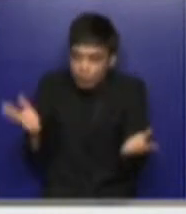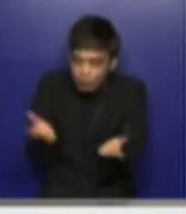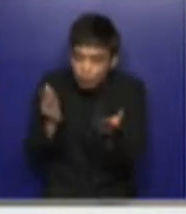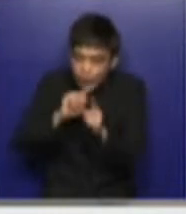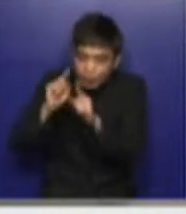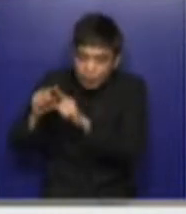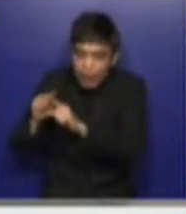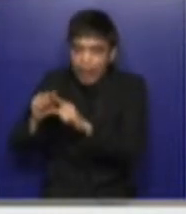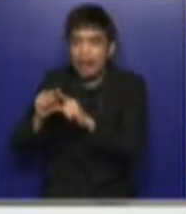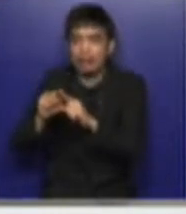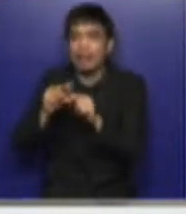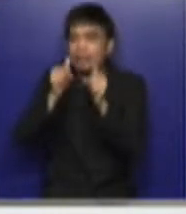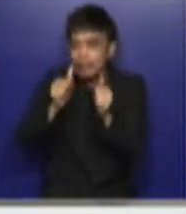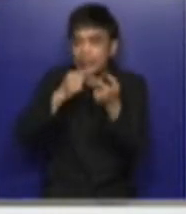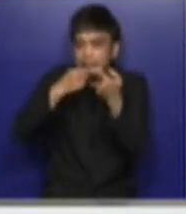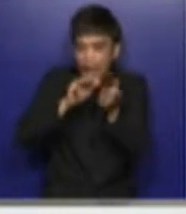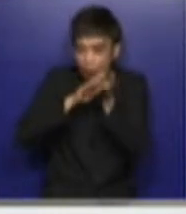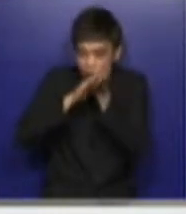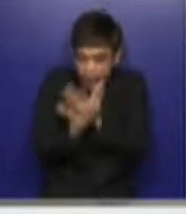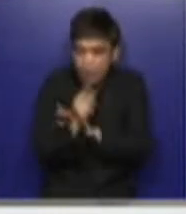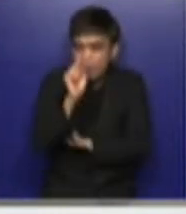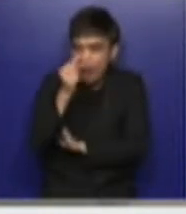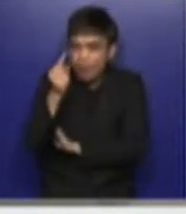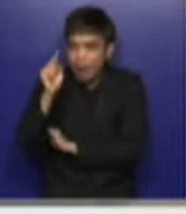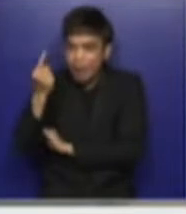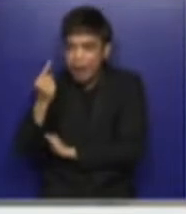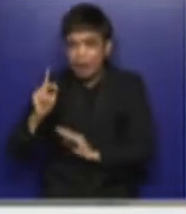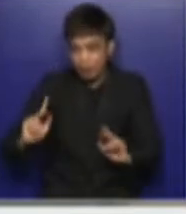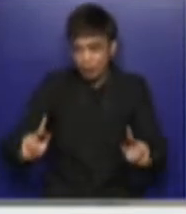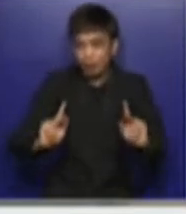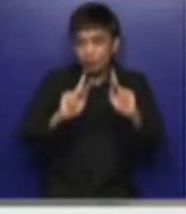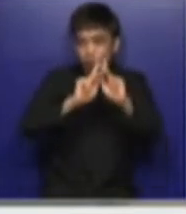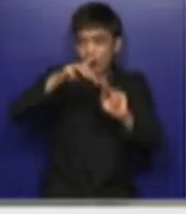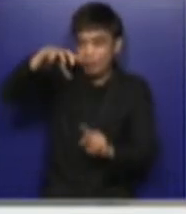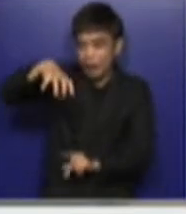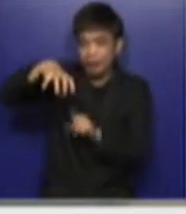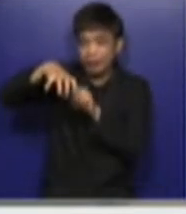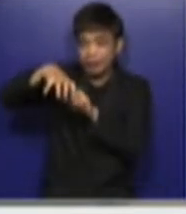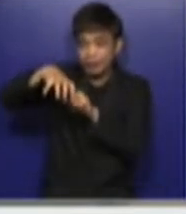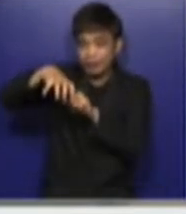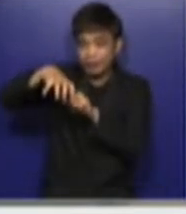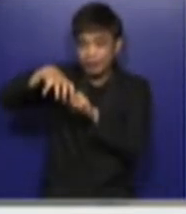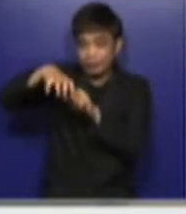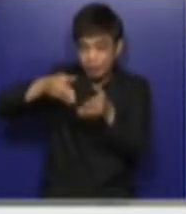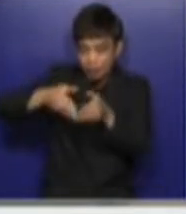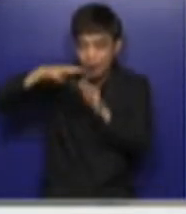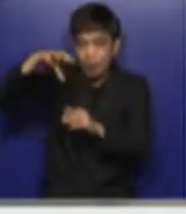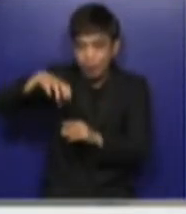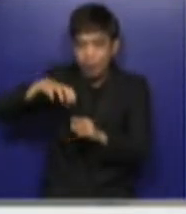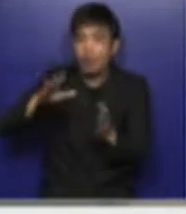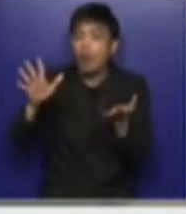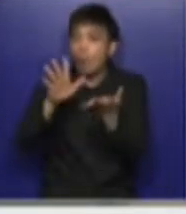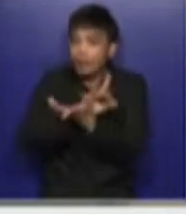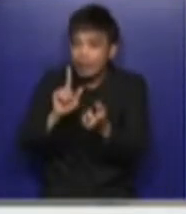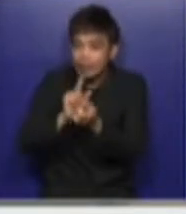ปลี่ยนแปลงอยู่ตลอดนะคะเรามีกระทรวงวัฒนธรรมซึ่งตั้งสำนักงานศิลปะวัฒนธรรมร่วมสมัยนะคะตั้งม